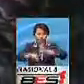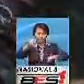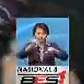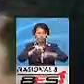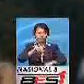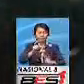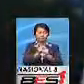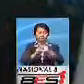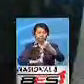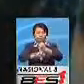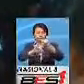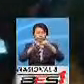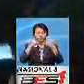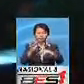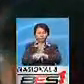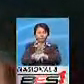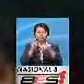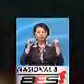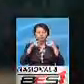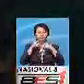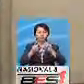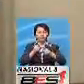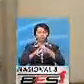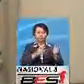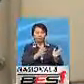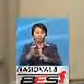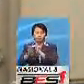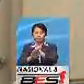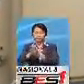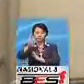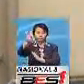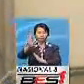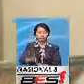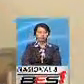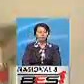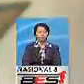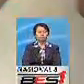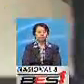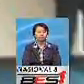Malaysia dengan sokongan syarikat korporat dan swasta sebagai rakan strategik pembangunan inovasinya.